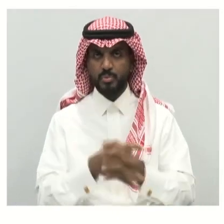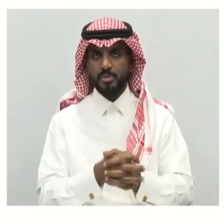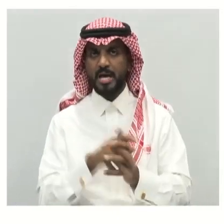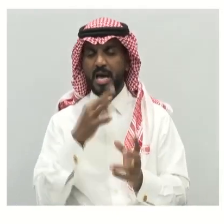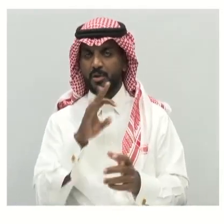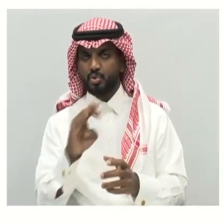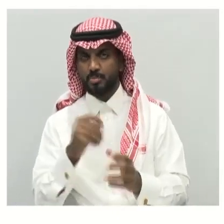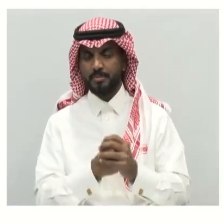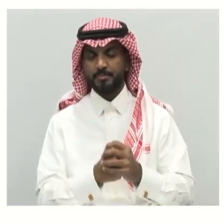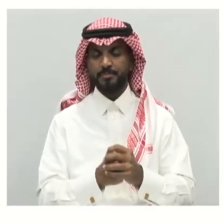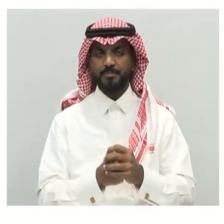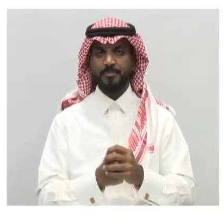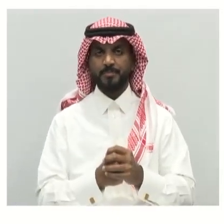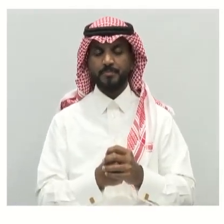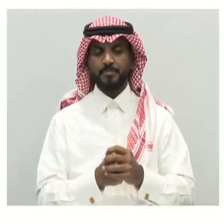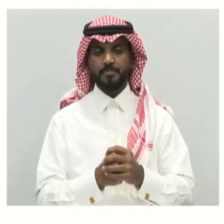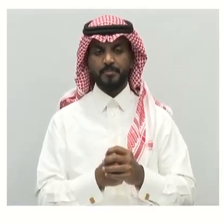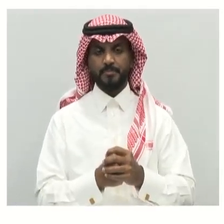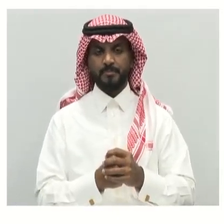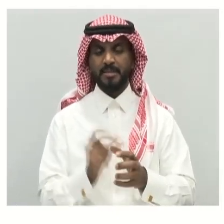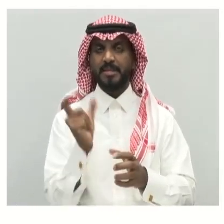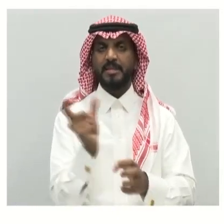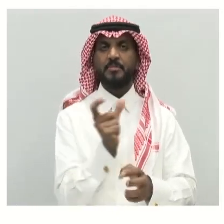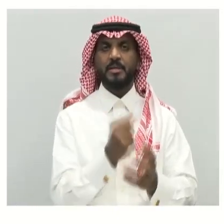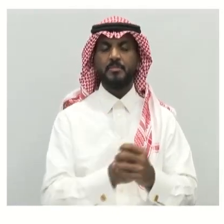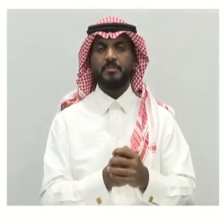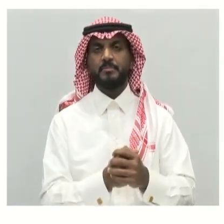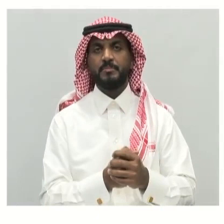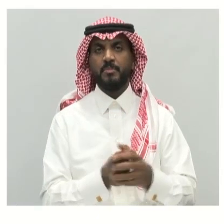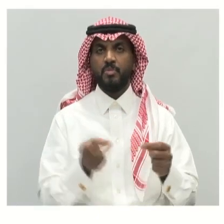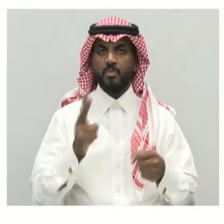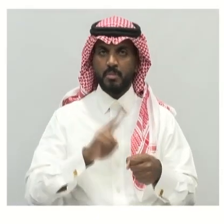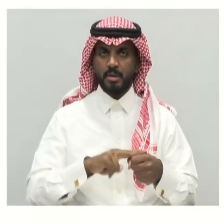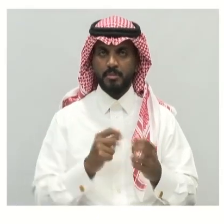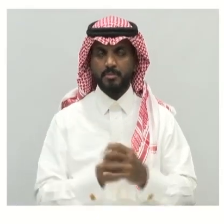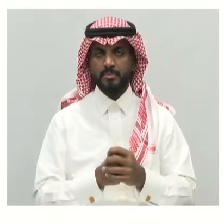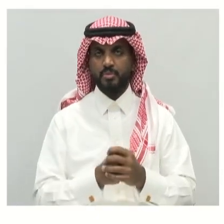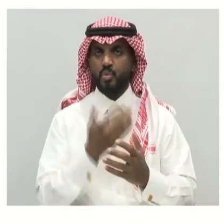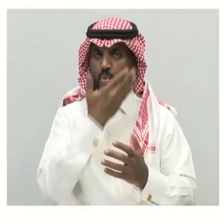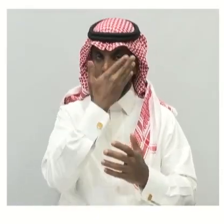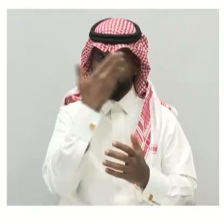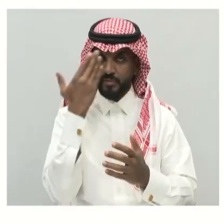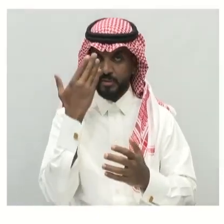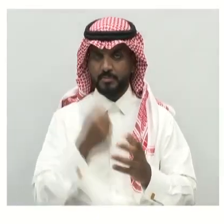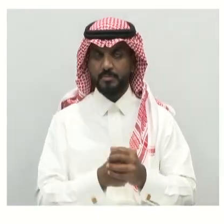اولا نقراها واياكم كلمه كلمه ثم ثم اخفيها